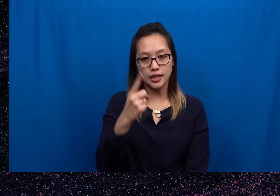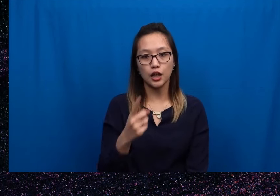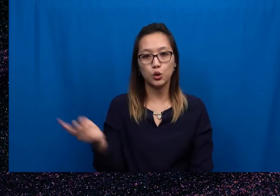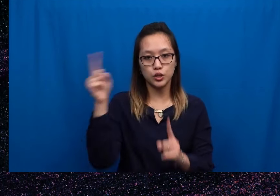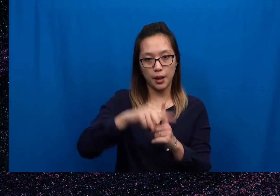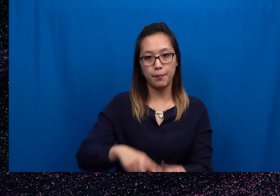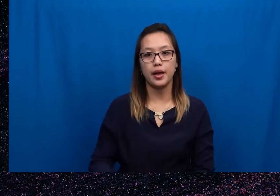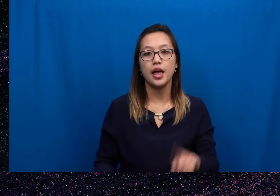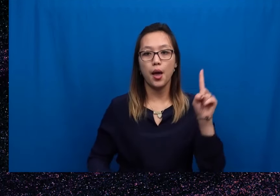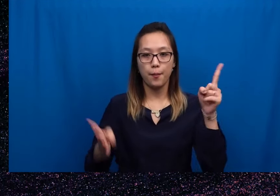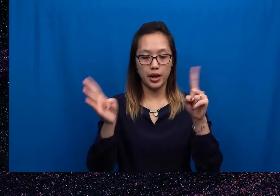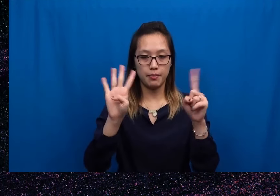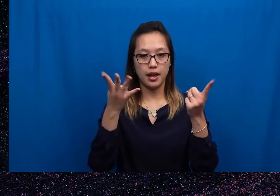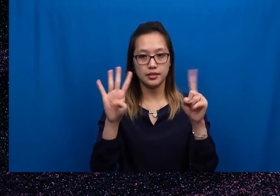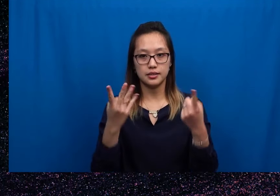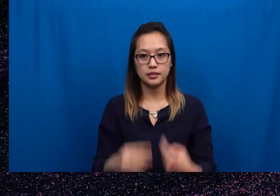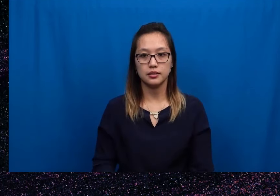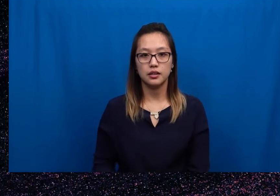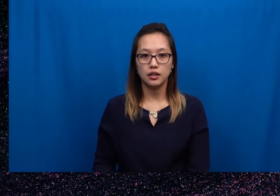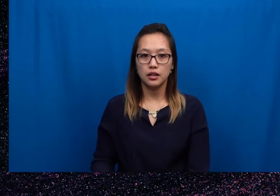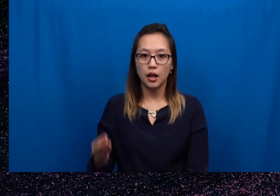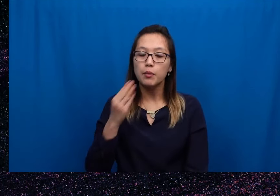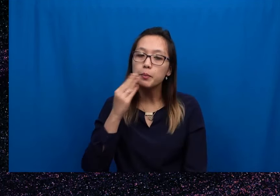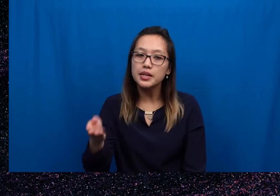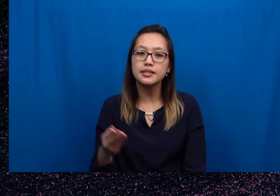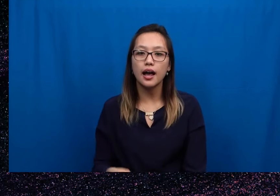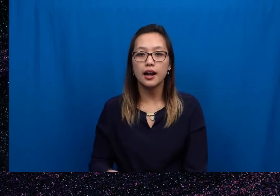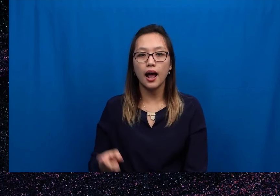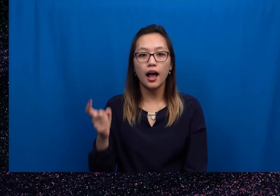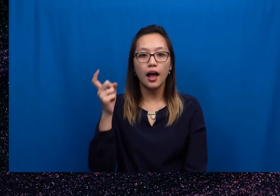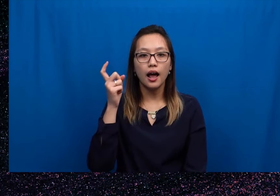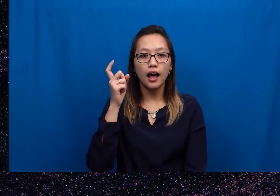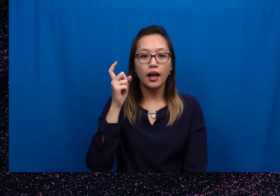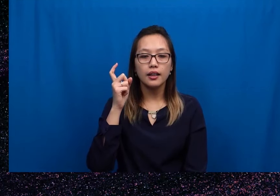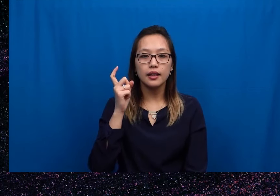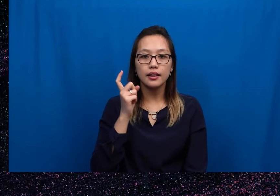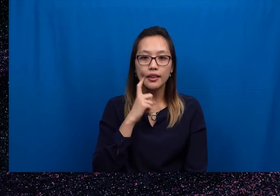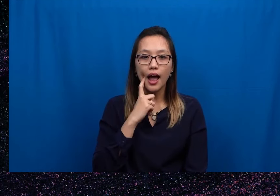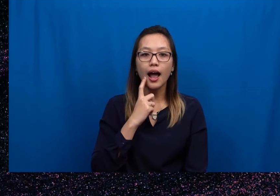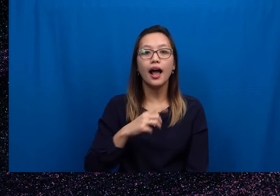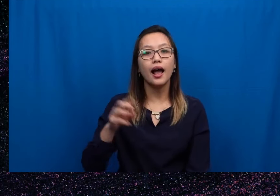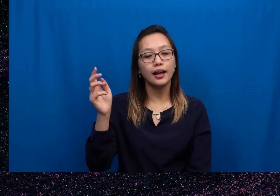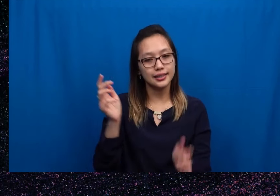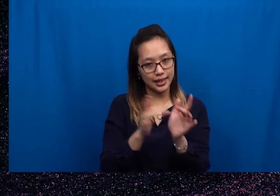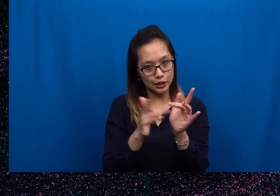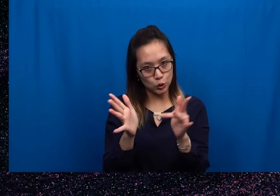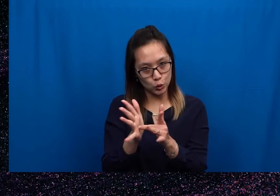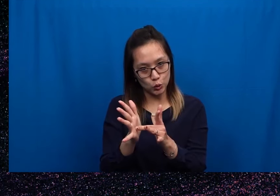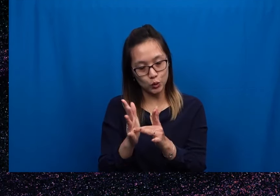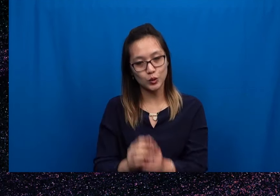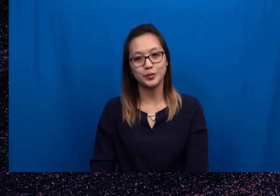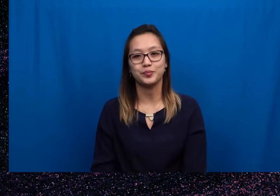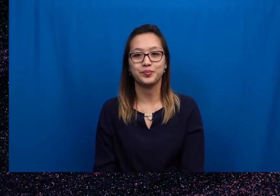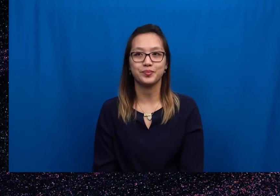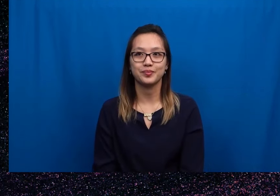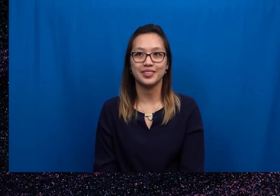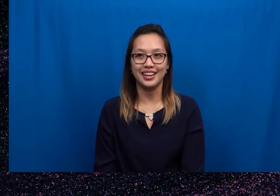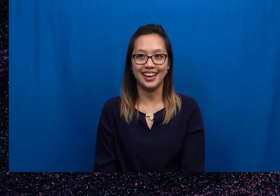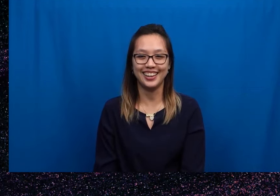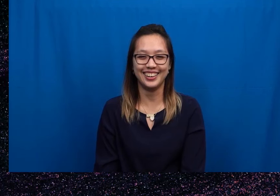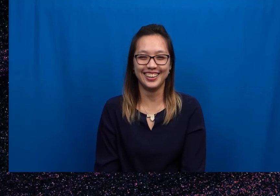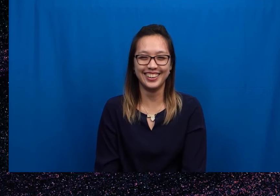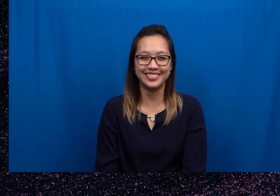sedang menceritakan tentang Yesus. Yesus sebelum dunia ini diciptakan, dan Yesus waktu